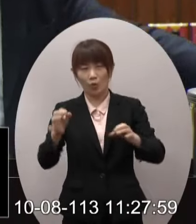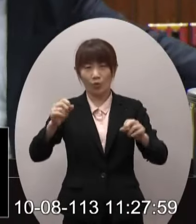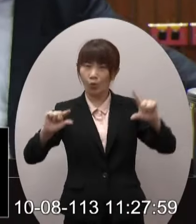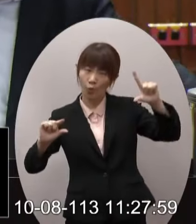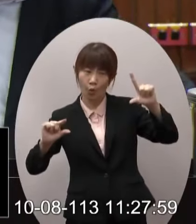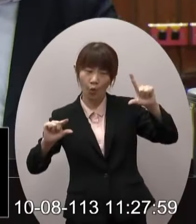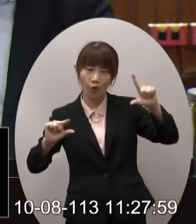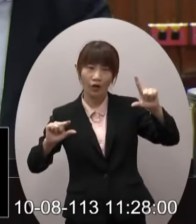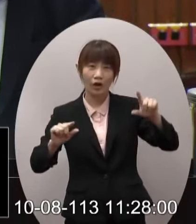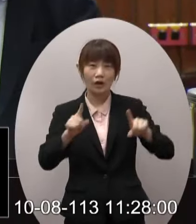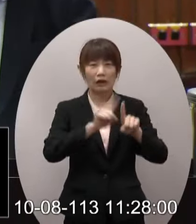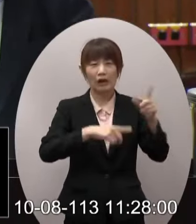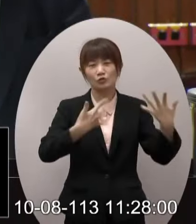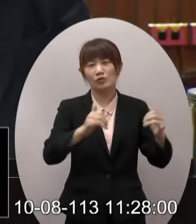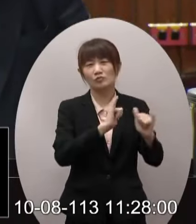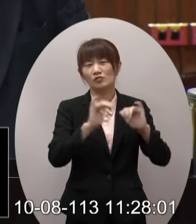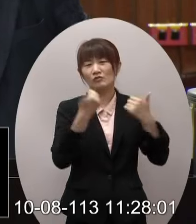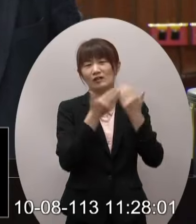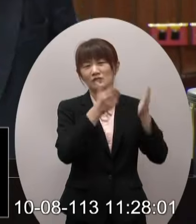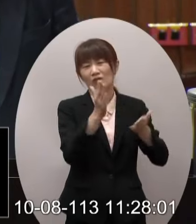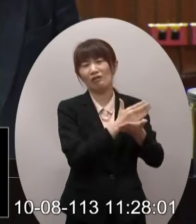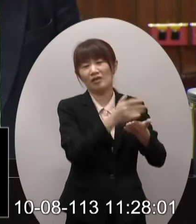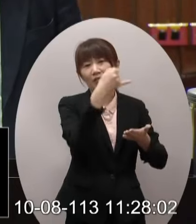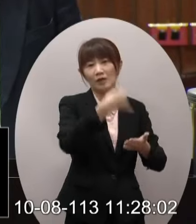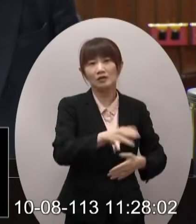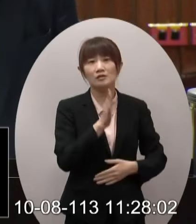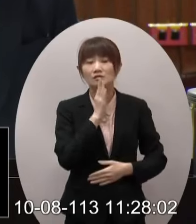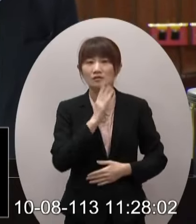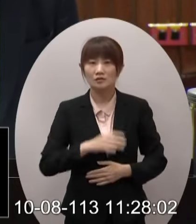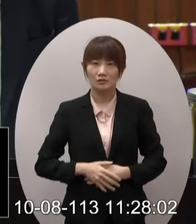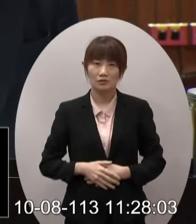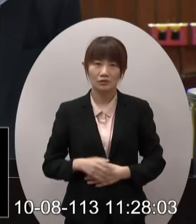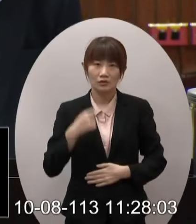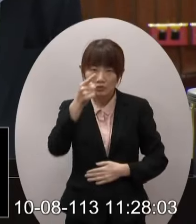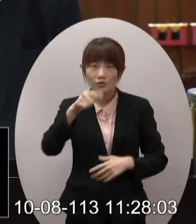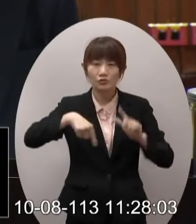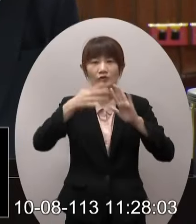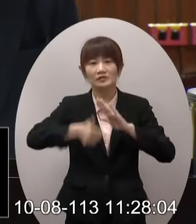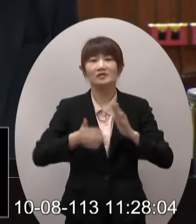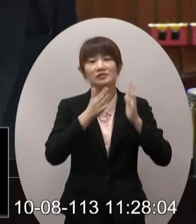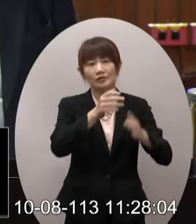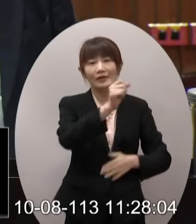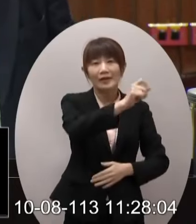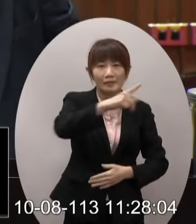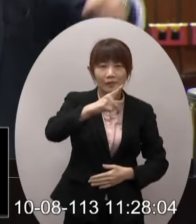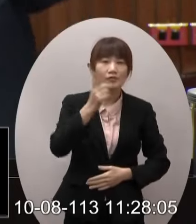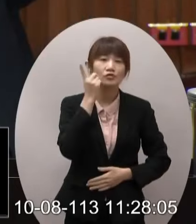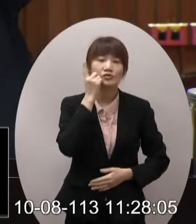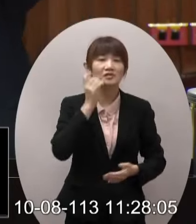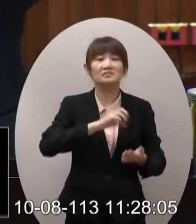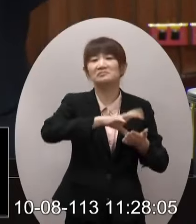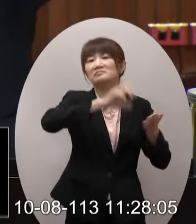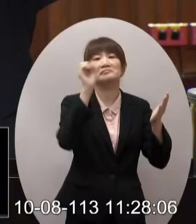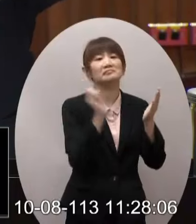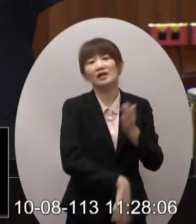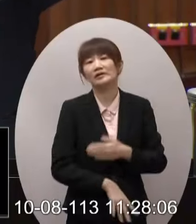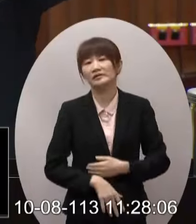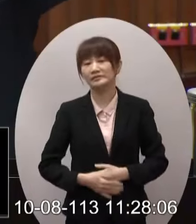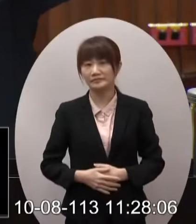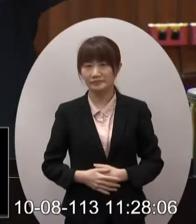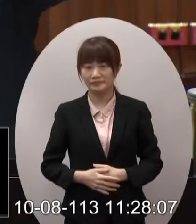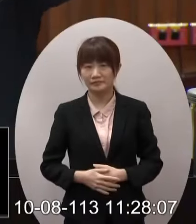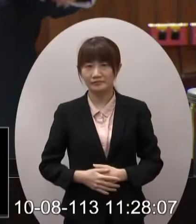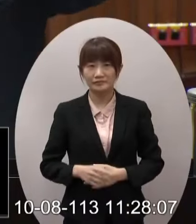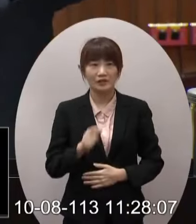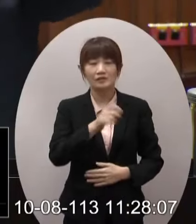所以院长，我希望说你今天就下令他吼，干脆撤掉算了，我们全民就当作